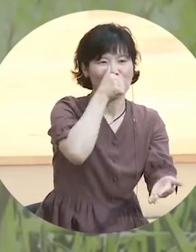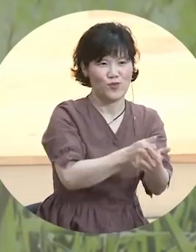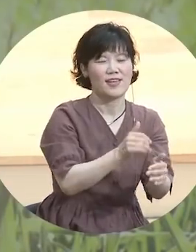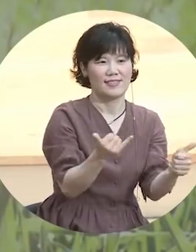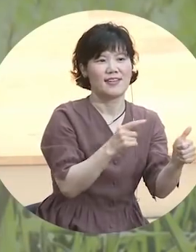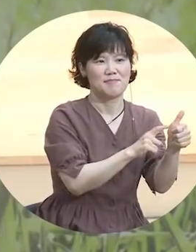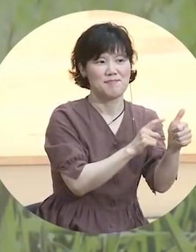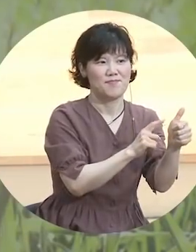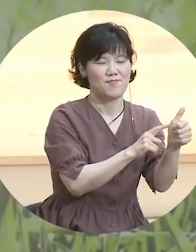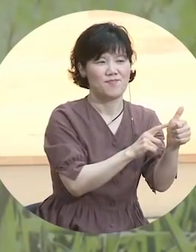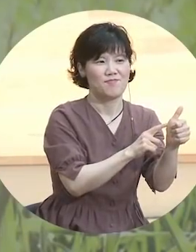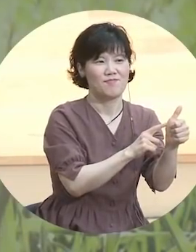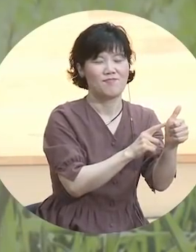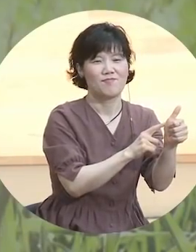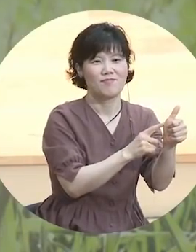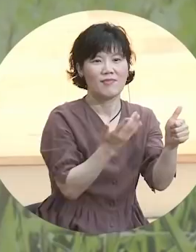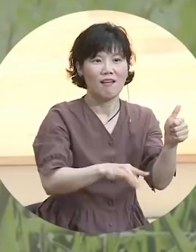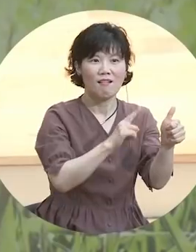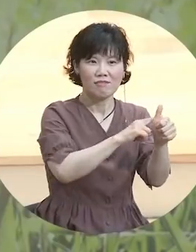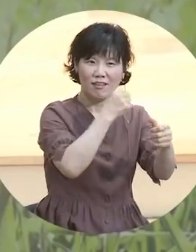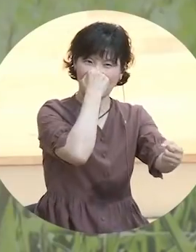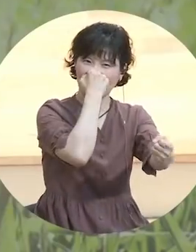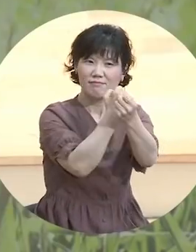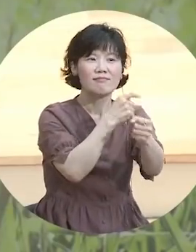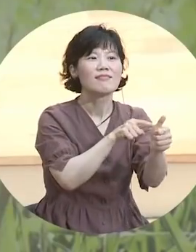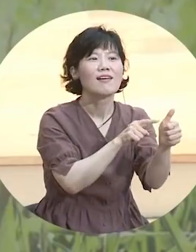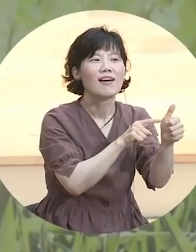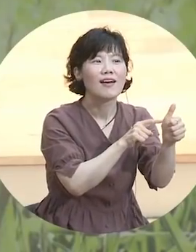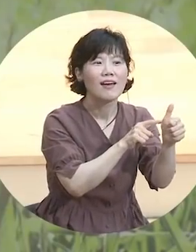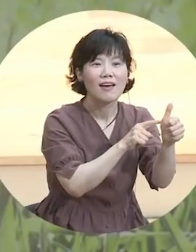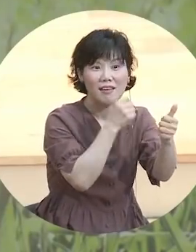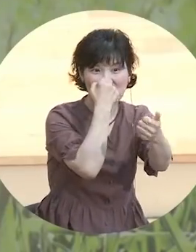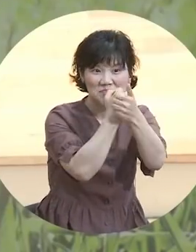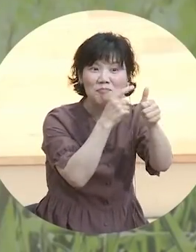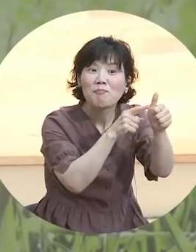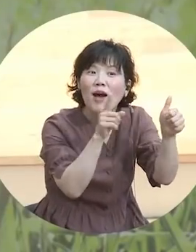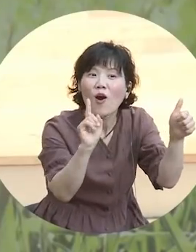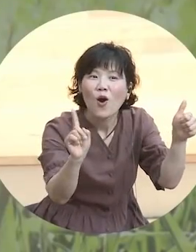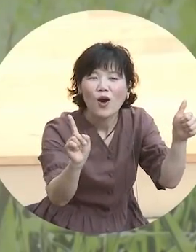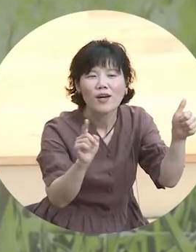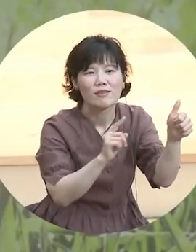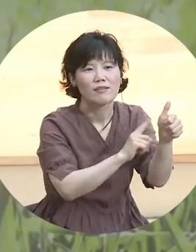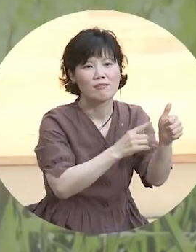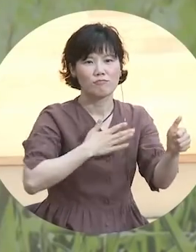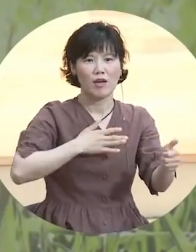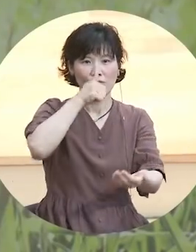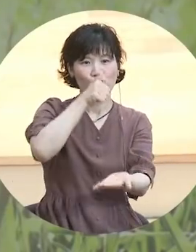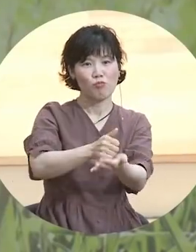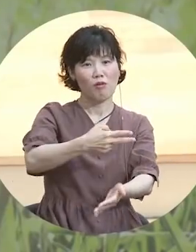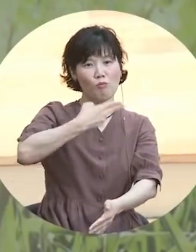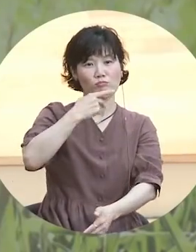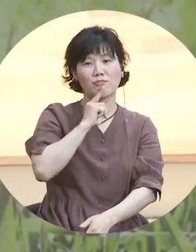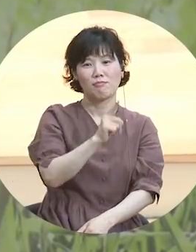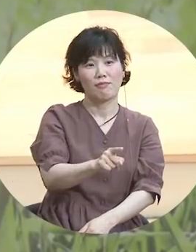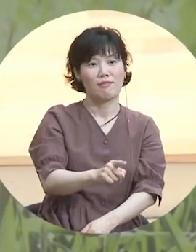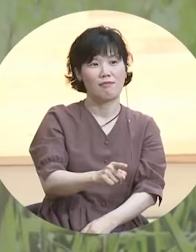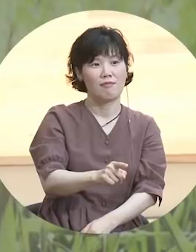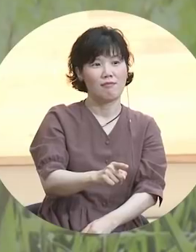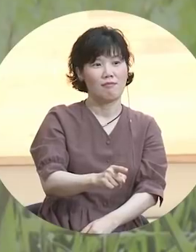되어졌죠. 그런데 이게 참 뻔뻔스럽게 말이에요. 이 피고인이 무죄를 주장하는